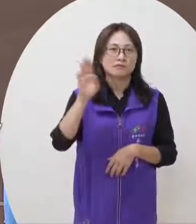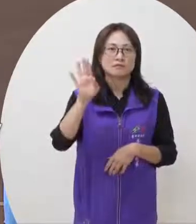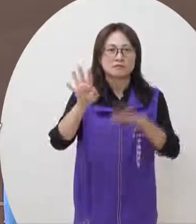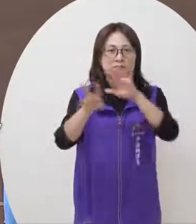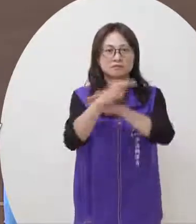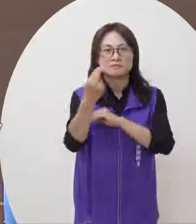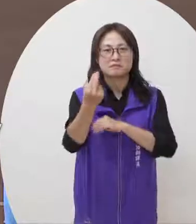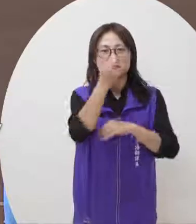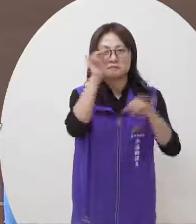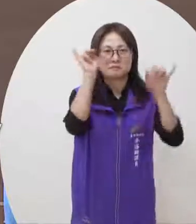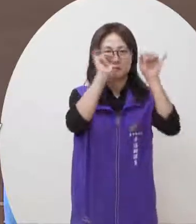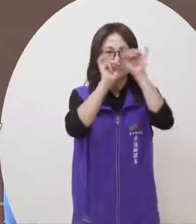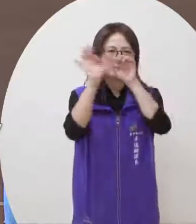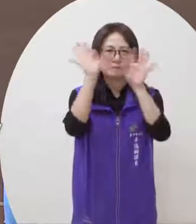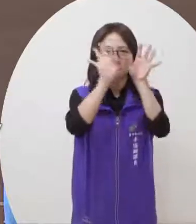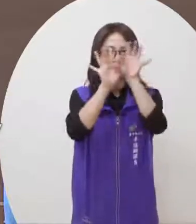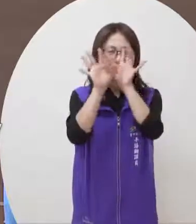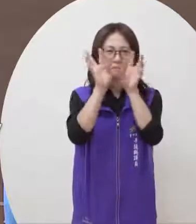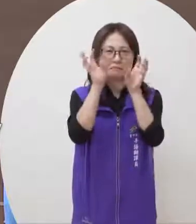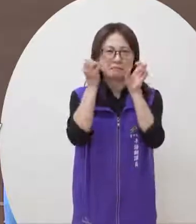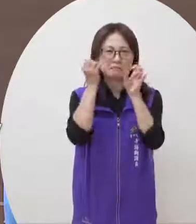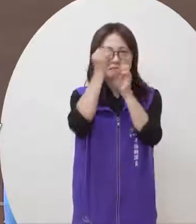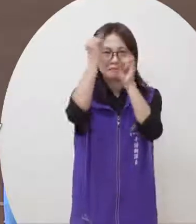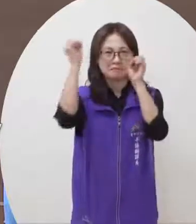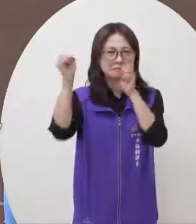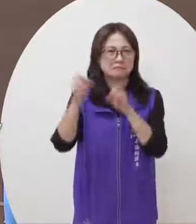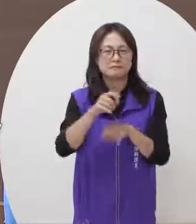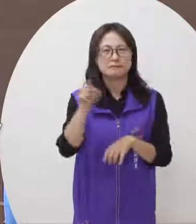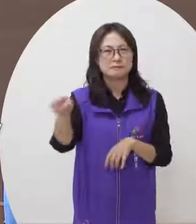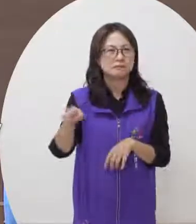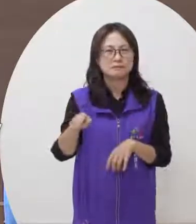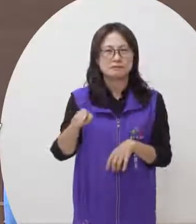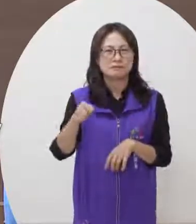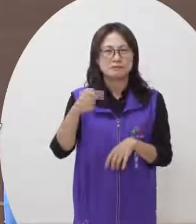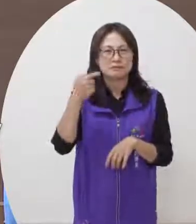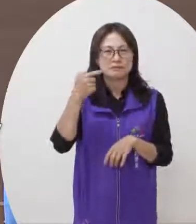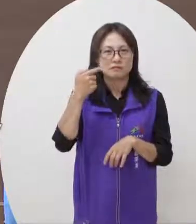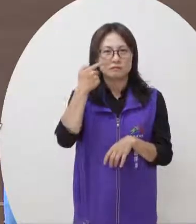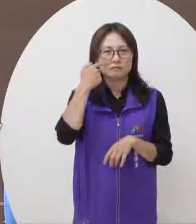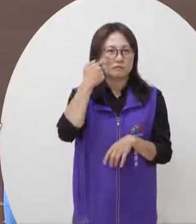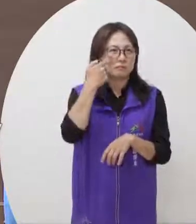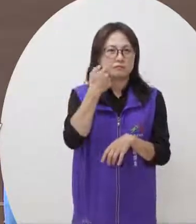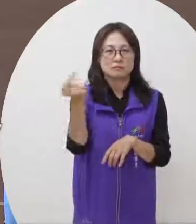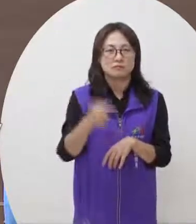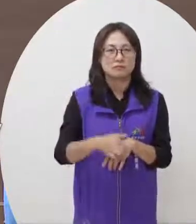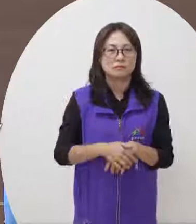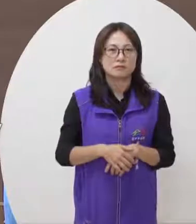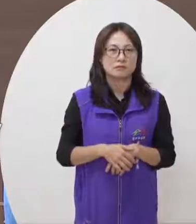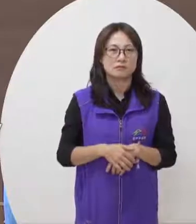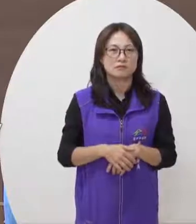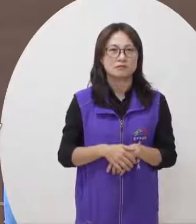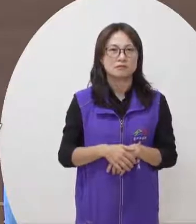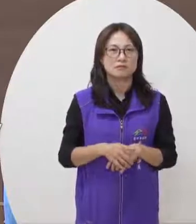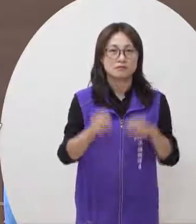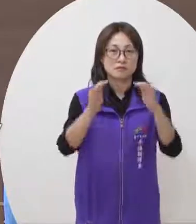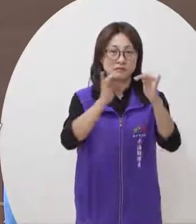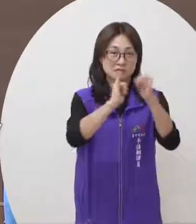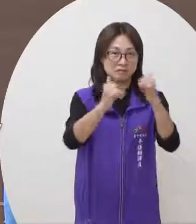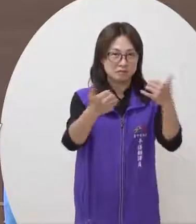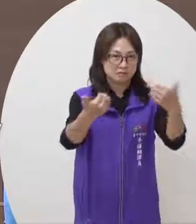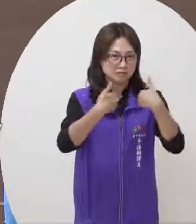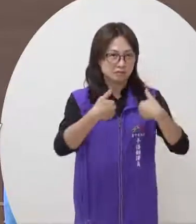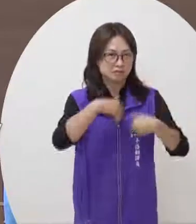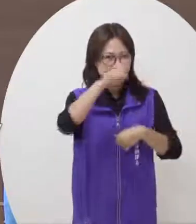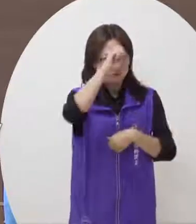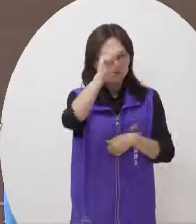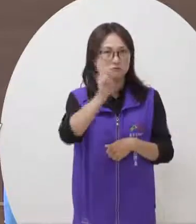龙井大渡一直到西屯南屯，空屋非常的严重，所以大家对我的期待就是空屋要努